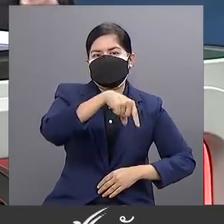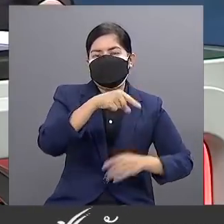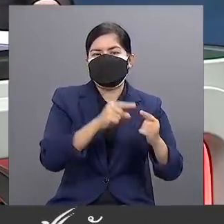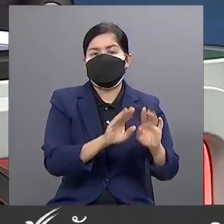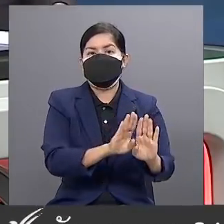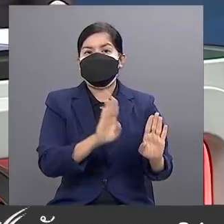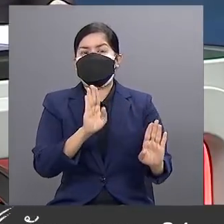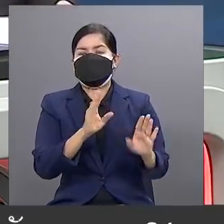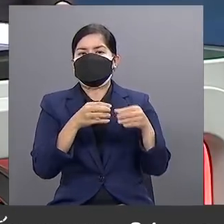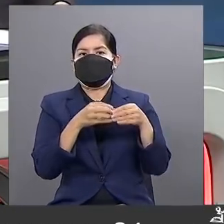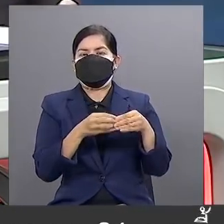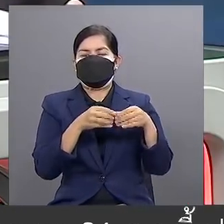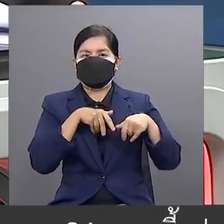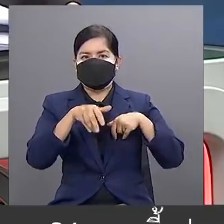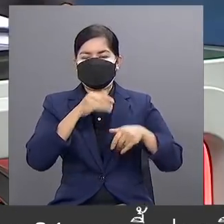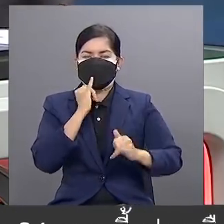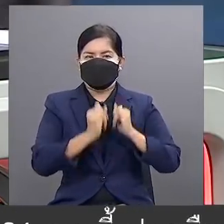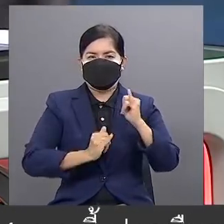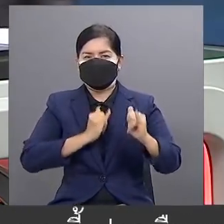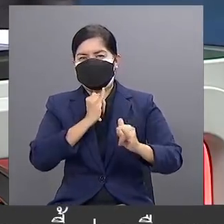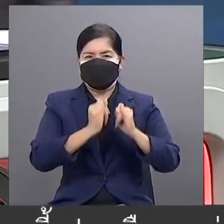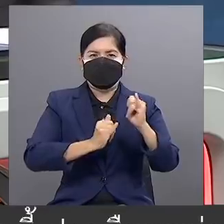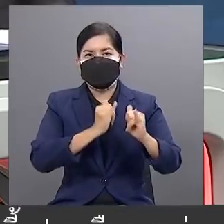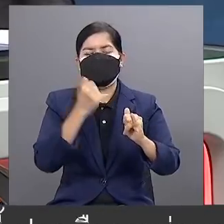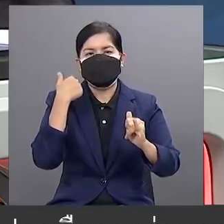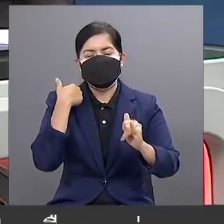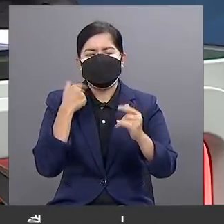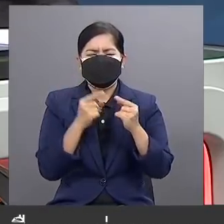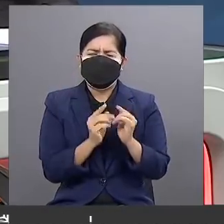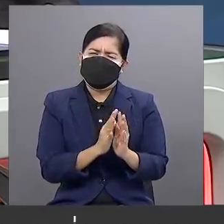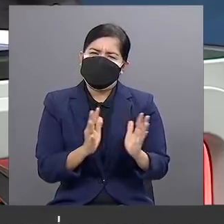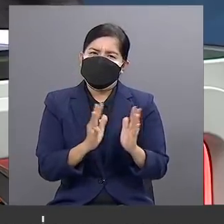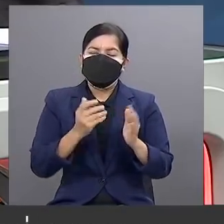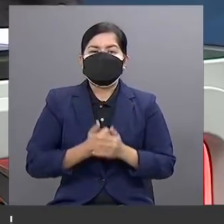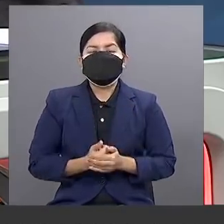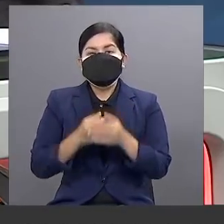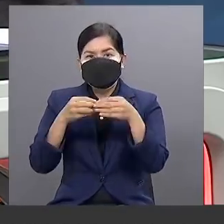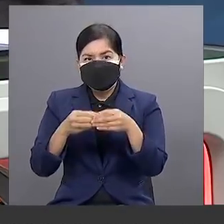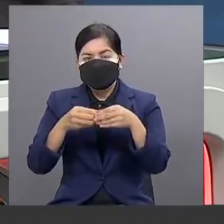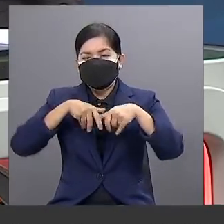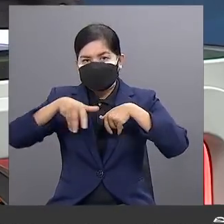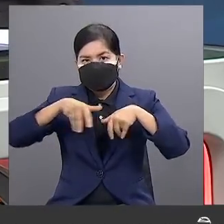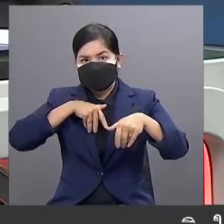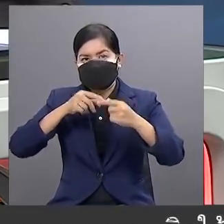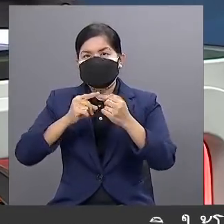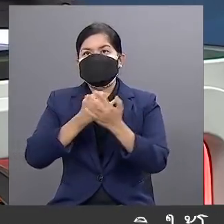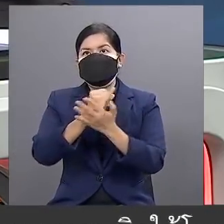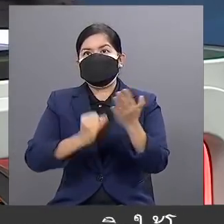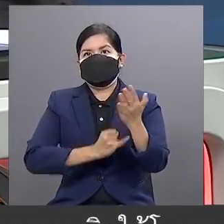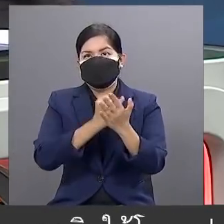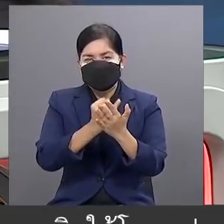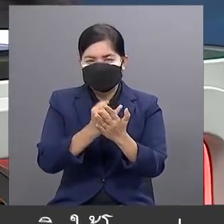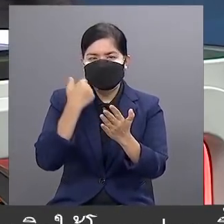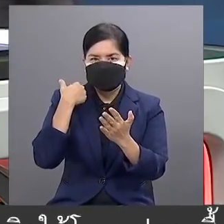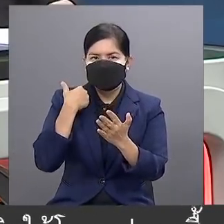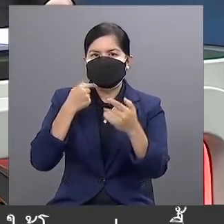เขามาเยอะมากนะคะ หลายคนเมารถ มาจากต่างจัหวทีนี้ พอเข็มที่ 2 อาจะไม่สะดวกแล้ เดินทางมาทีกไม่ใช้เรื่องง่าย